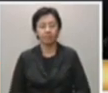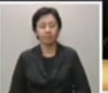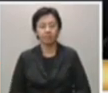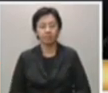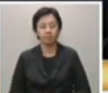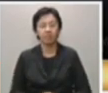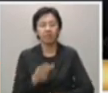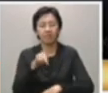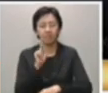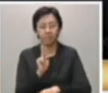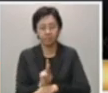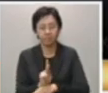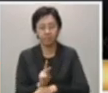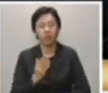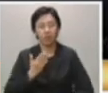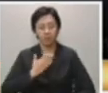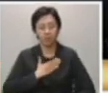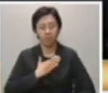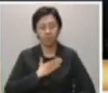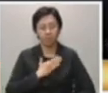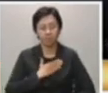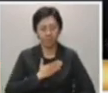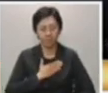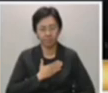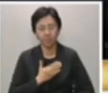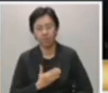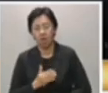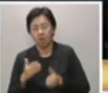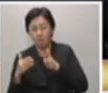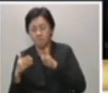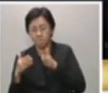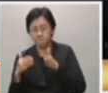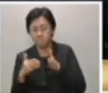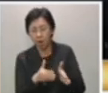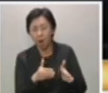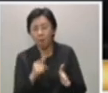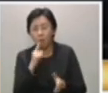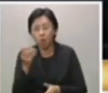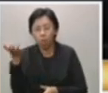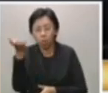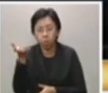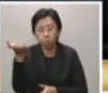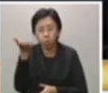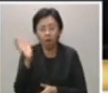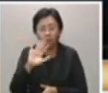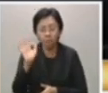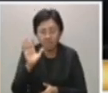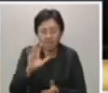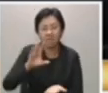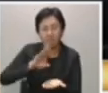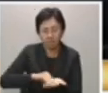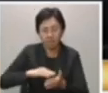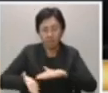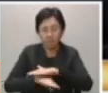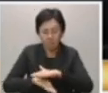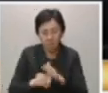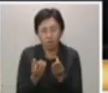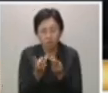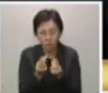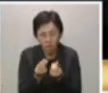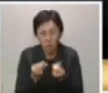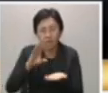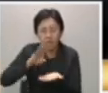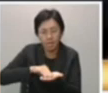ท่านประธานครับกับผมไม่ได้กล่าวหาลอยๆเพราะมีข้อมูลตัวเลขจากการศึกษ